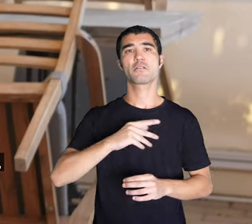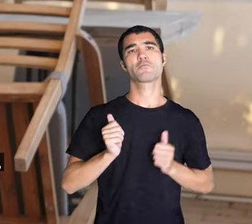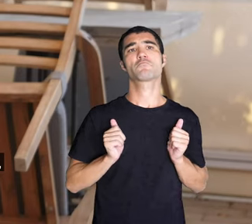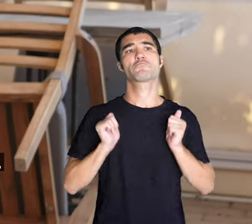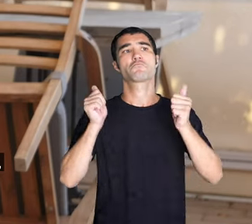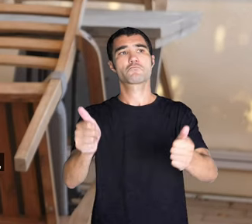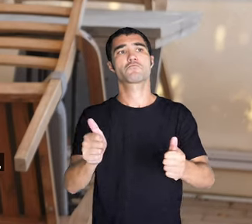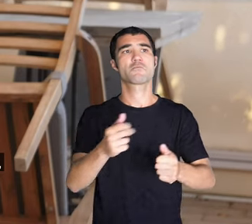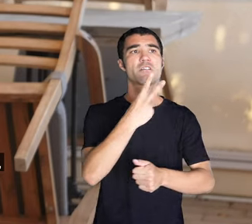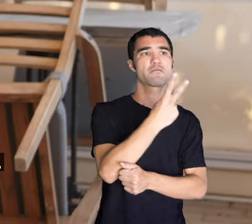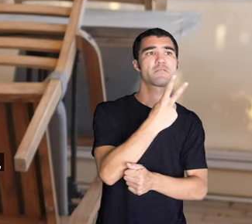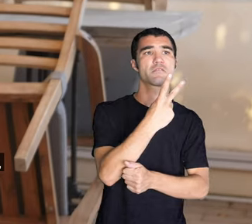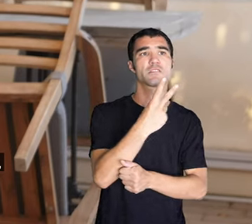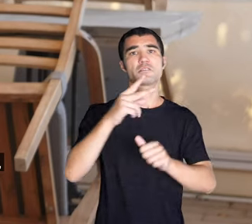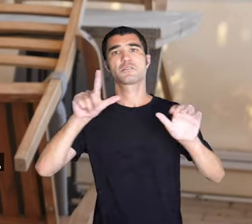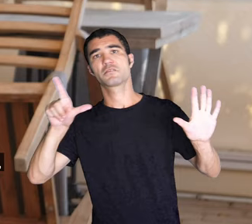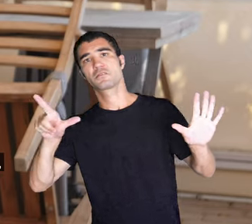27, 28, 29,